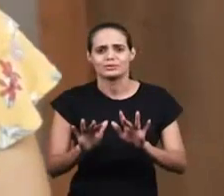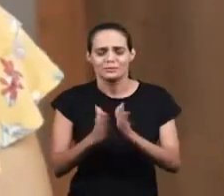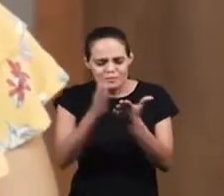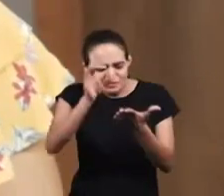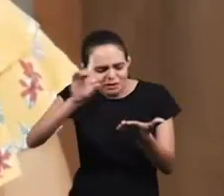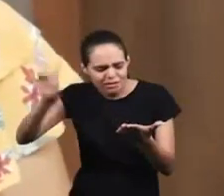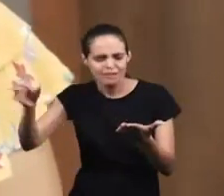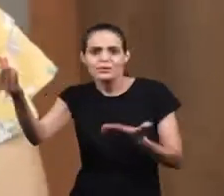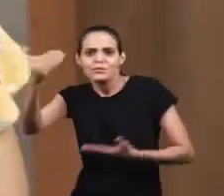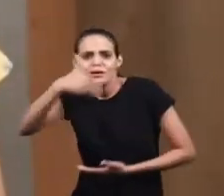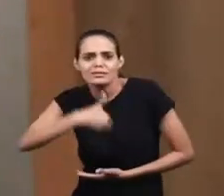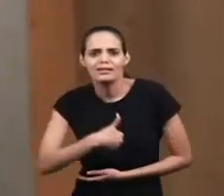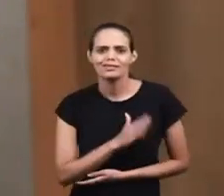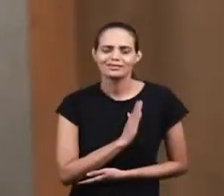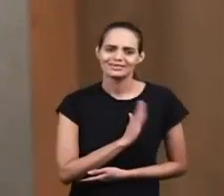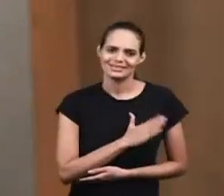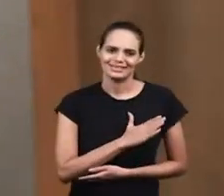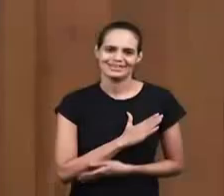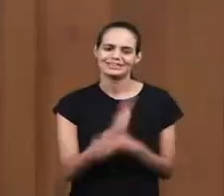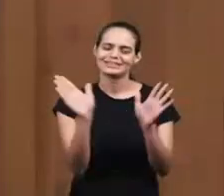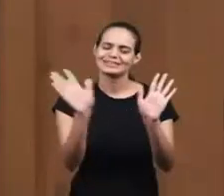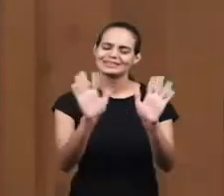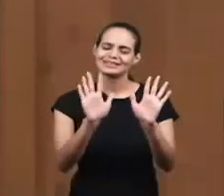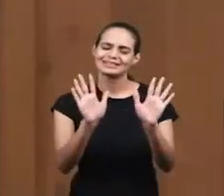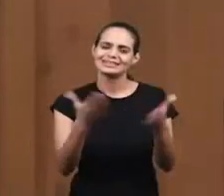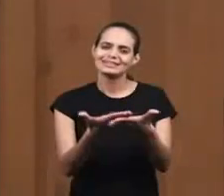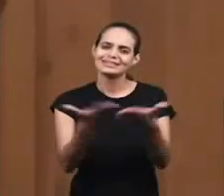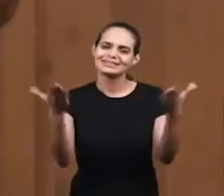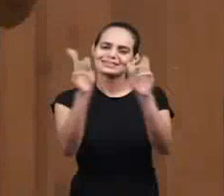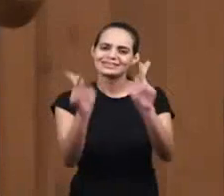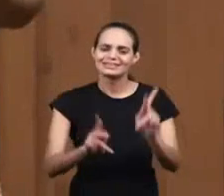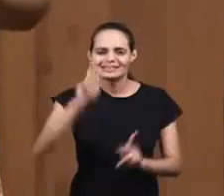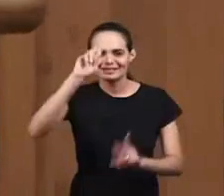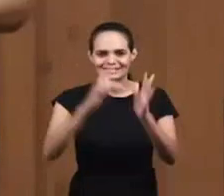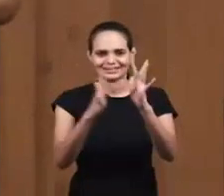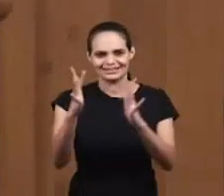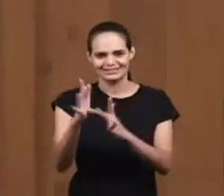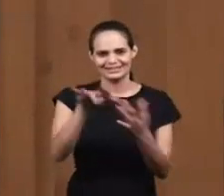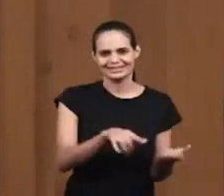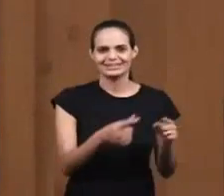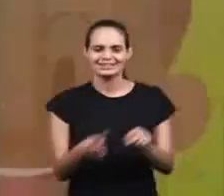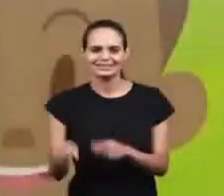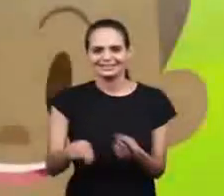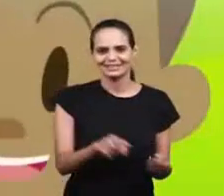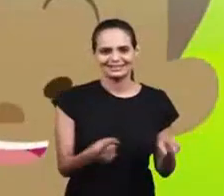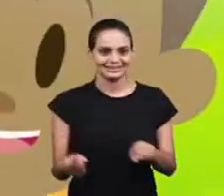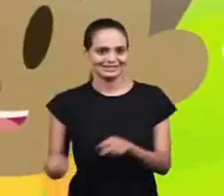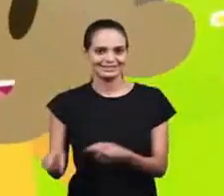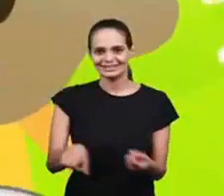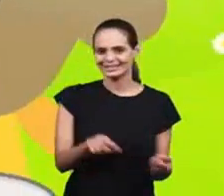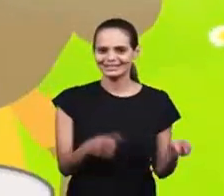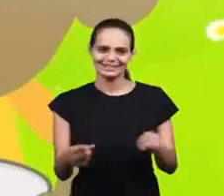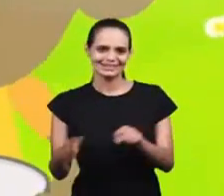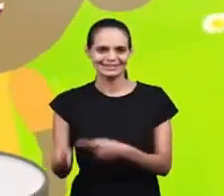Wort segnen und es in unserem Herzen bewahren. Wir verabschieden uns von allen mit dem Frieden des Herrn